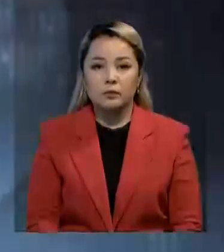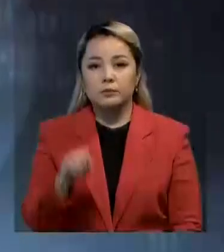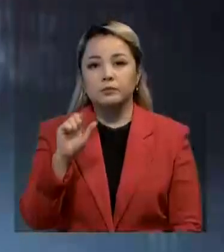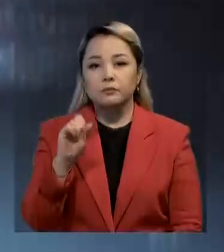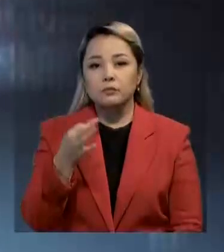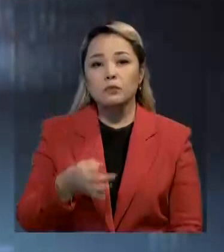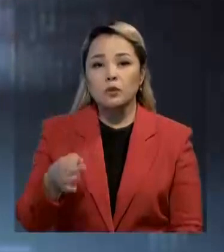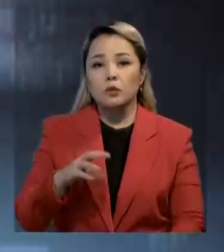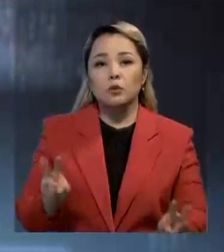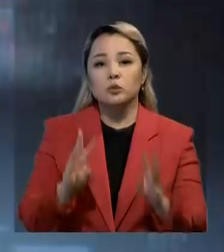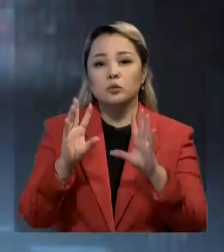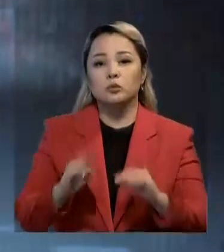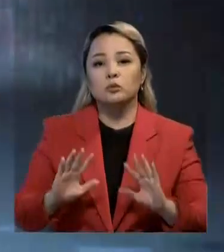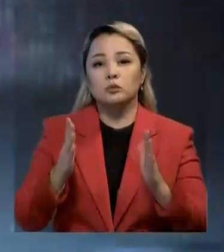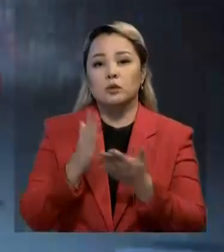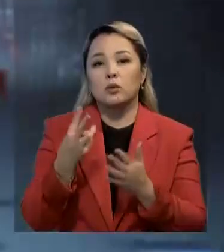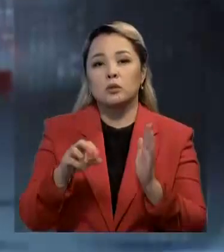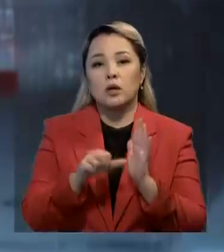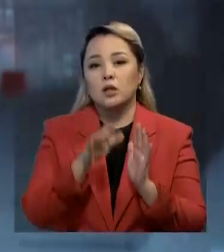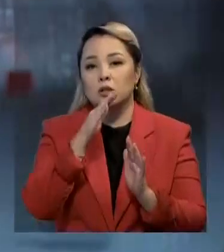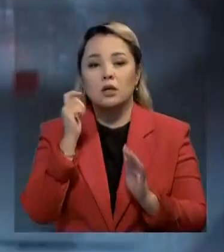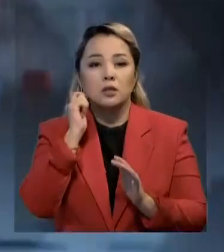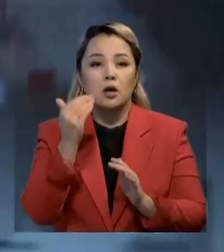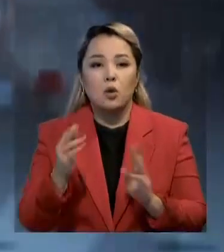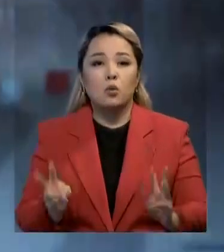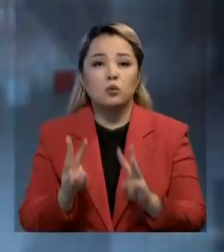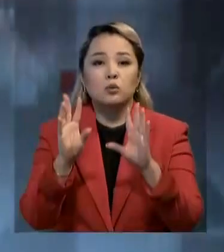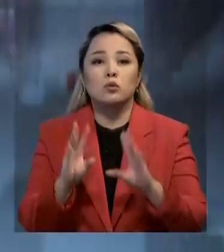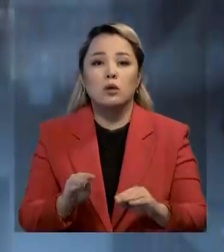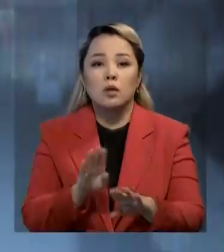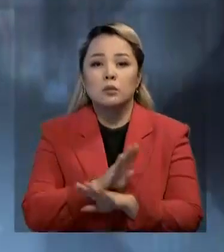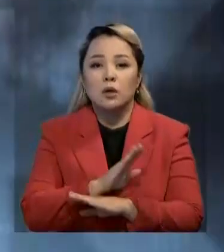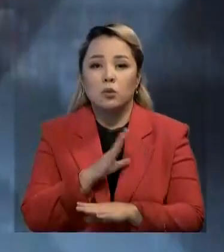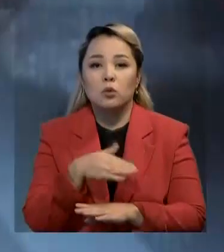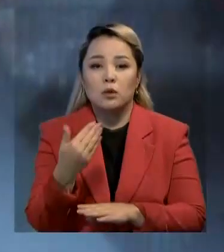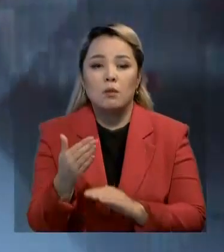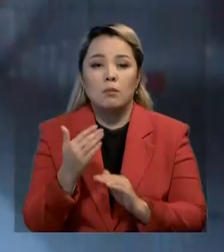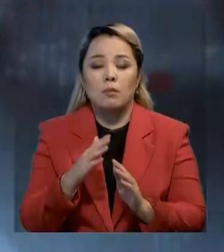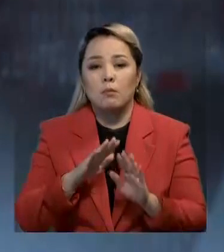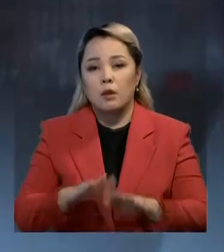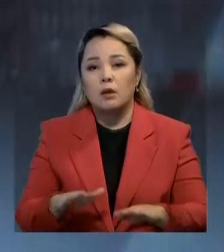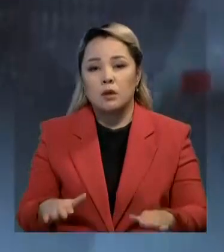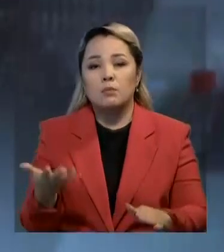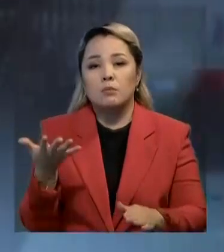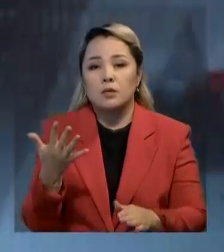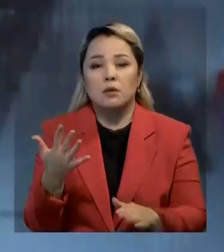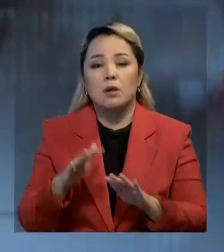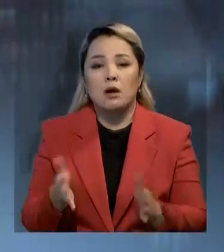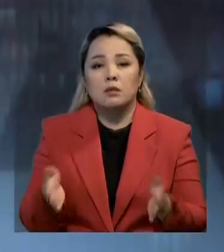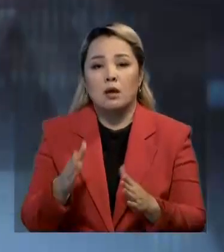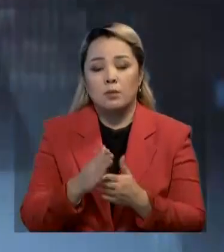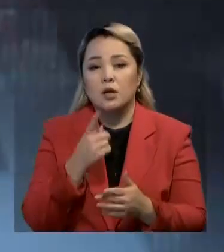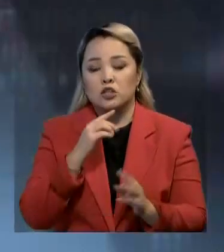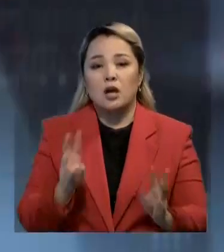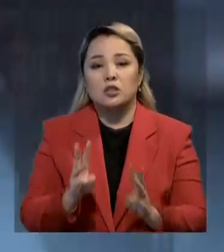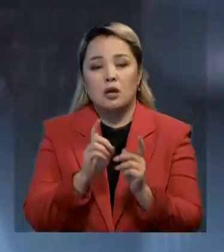Абай облысындағы өрт сөндіру кезінде 36 жастағы өрт сөндіруші қаза тапты. Оның соңында 5 баласы қалған. Қайғылы оқиға қызыл